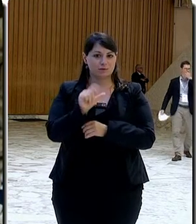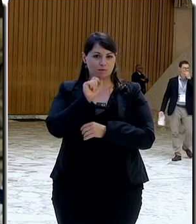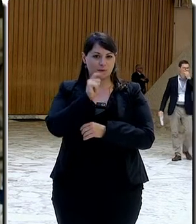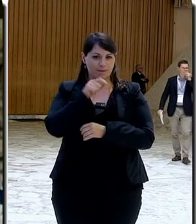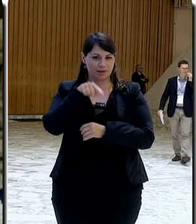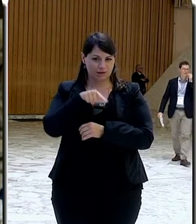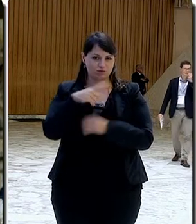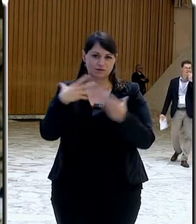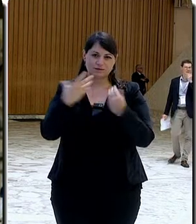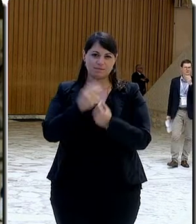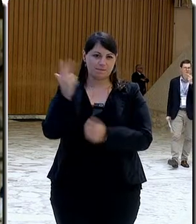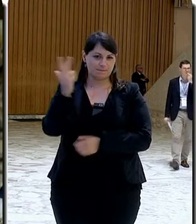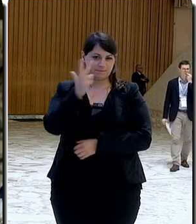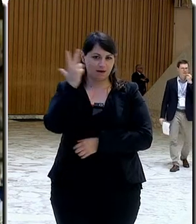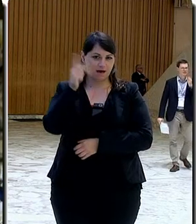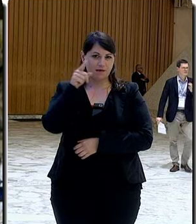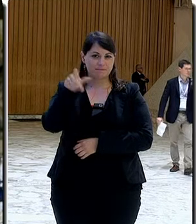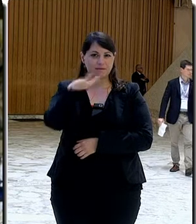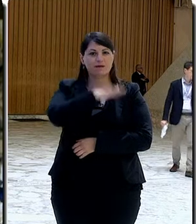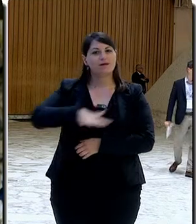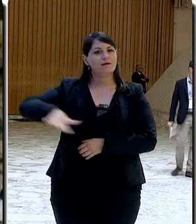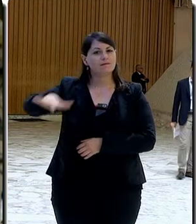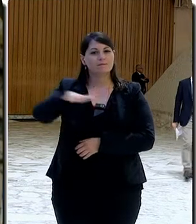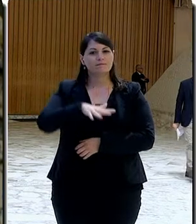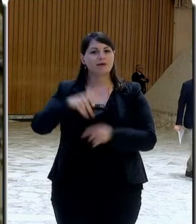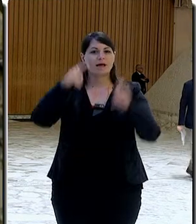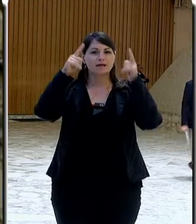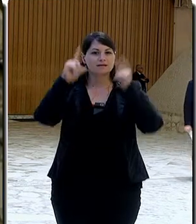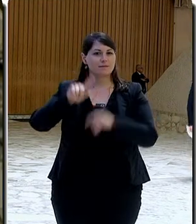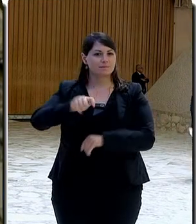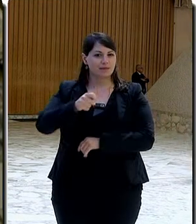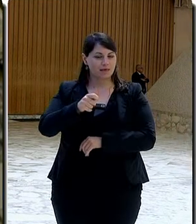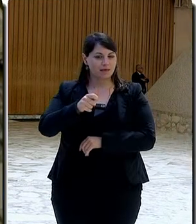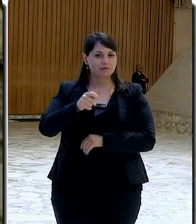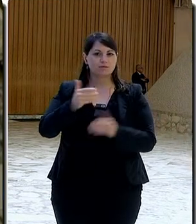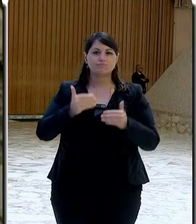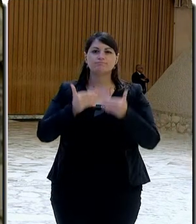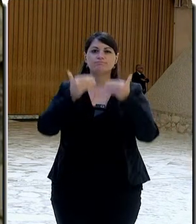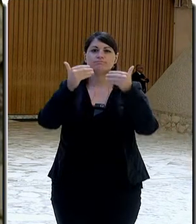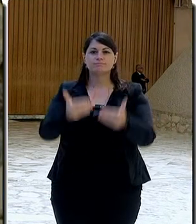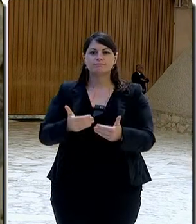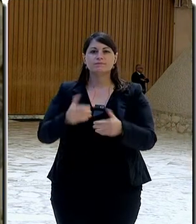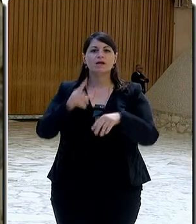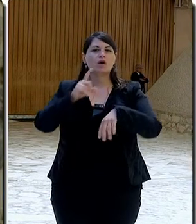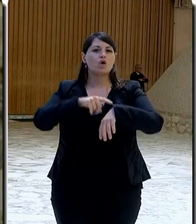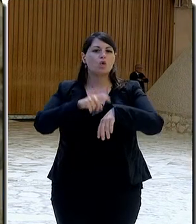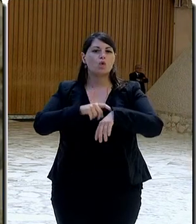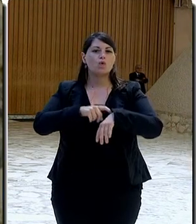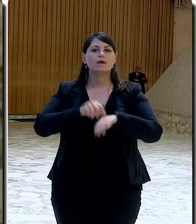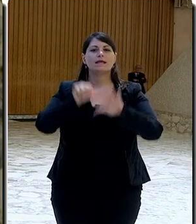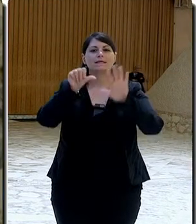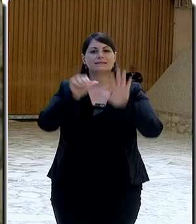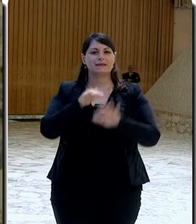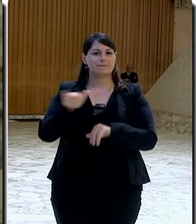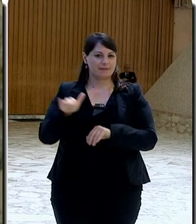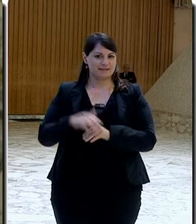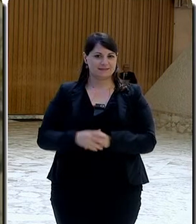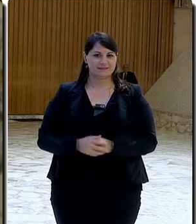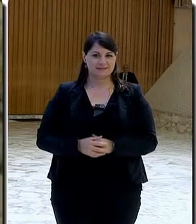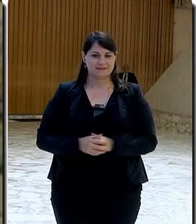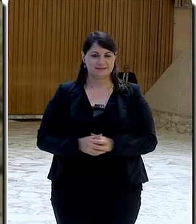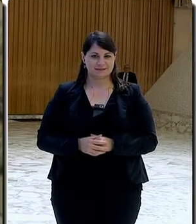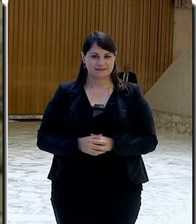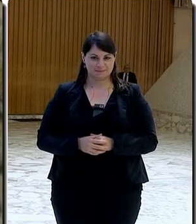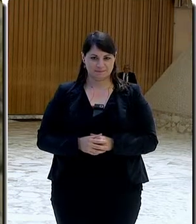con il Santo Padre in Piazza San Pietro è stata spostata alle ore 18:30, quindi